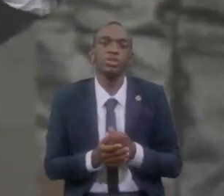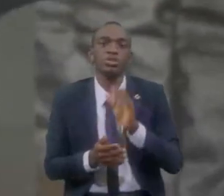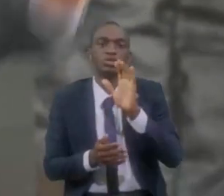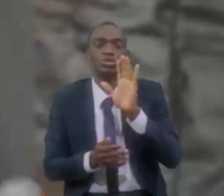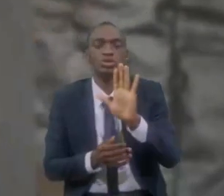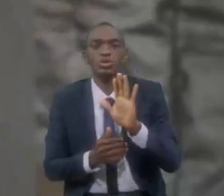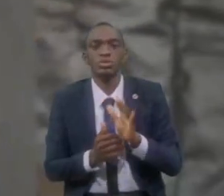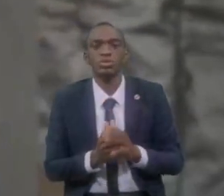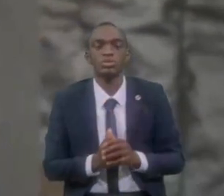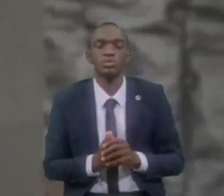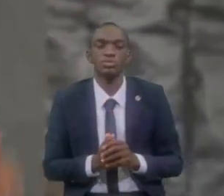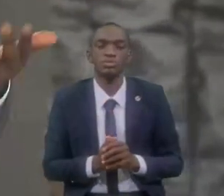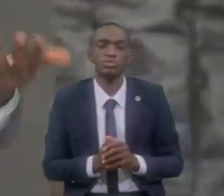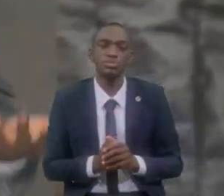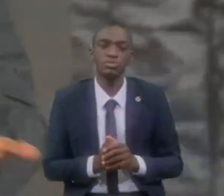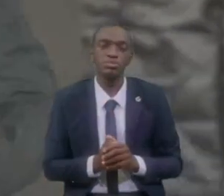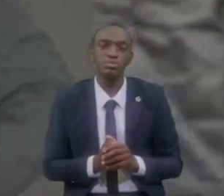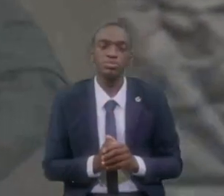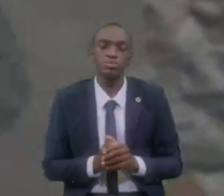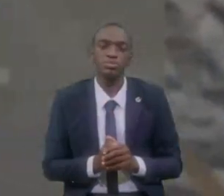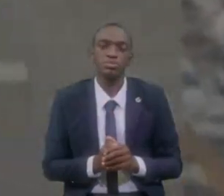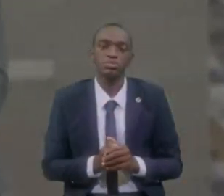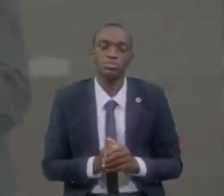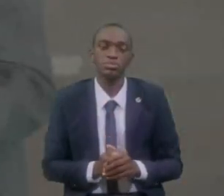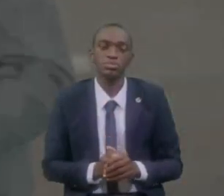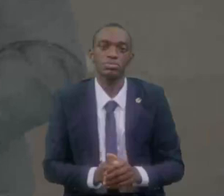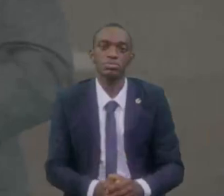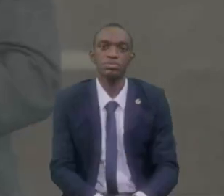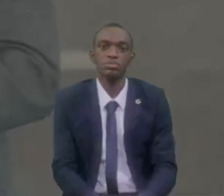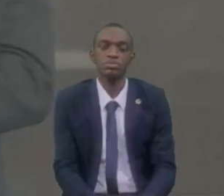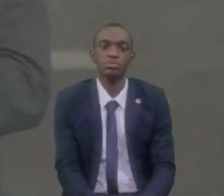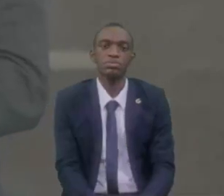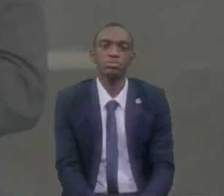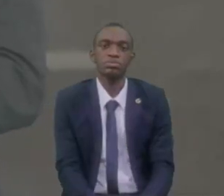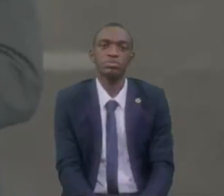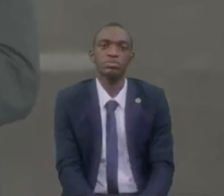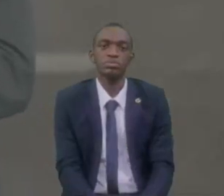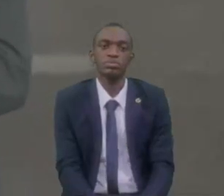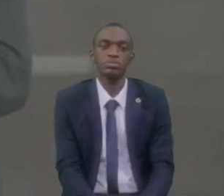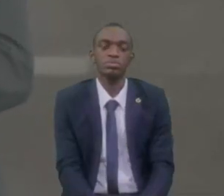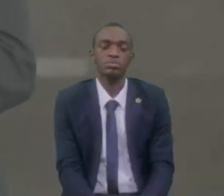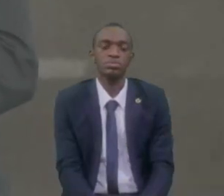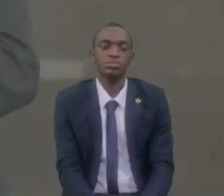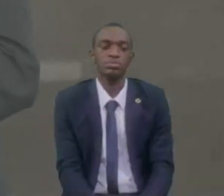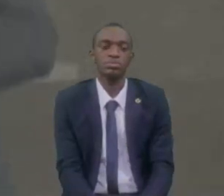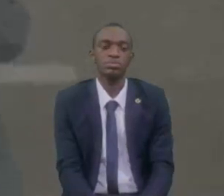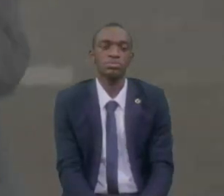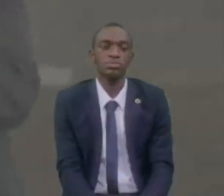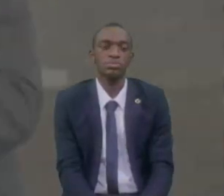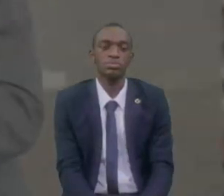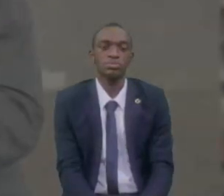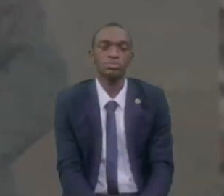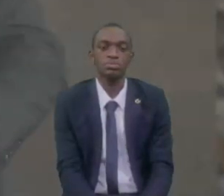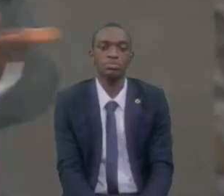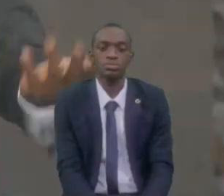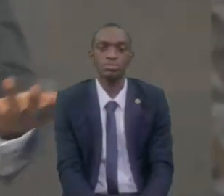les mauvaises choses seront éloignées de vous. Mais quand, dans l'ignorance, de façon insensée,